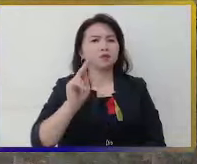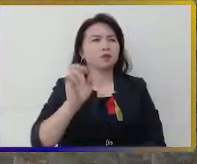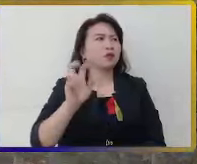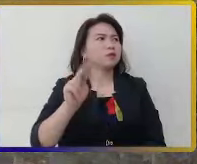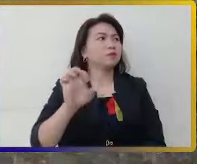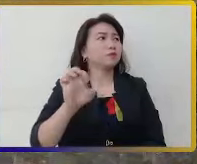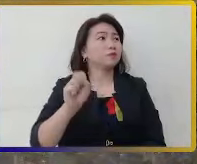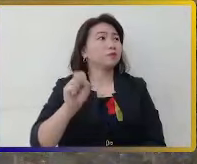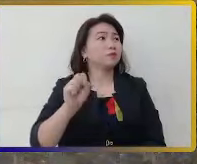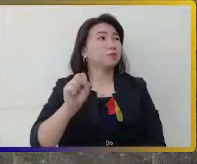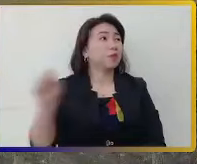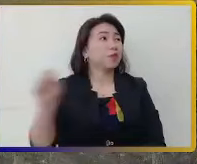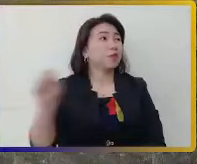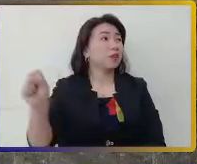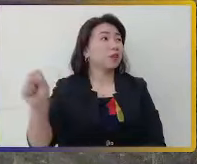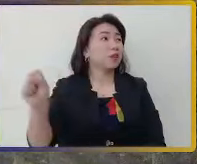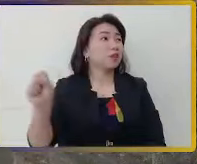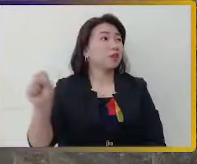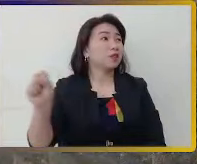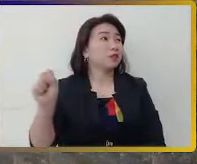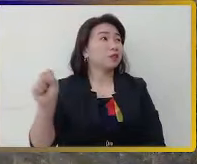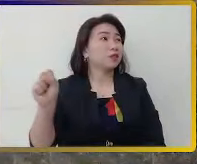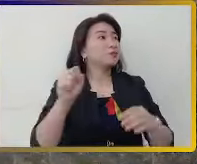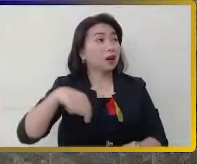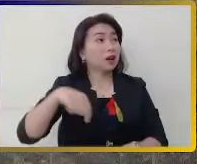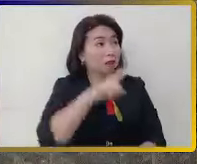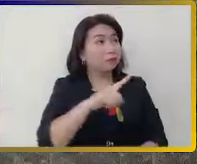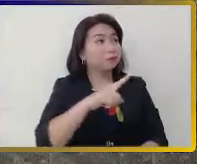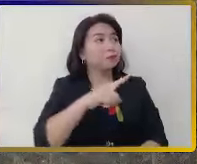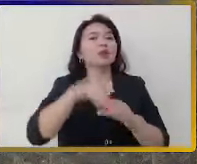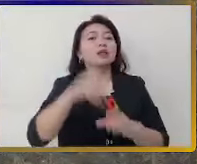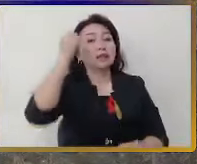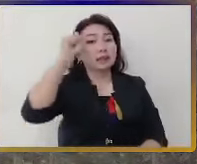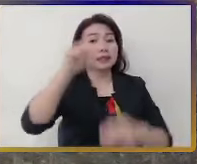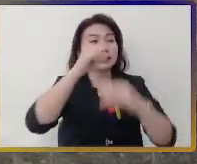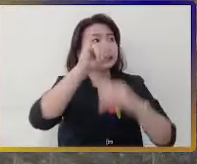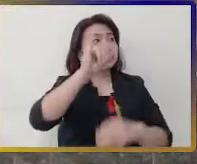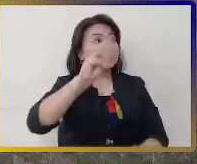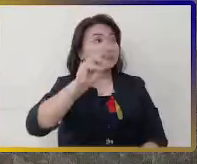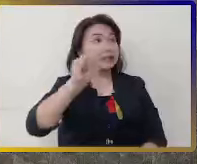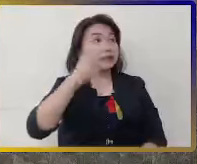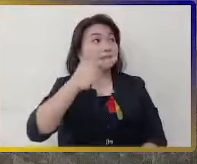And yet, yung purpose na yon ay pinipilit tunawin ng mga ayaw sa iyo.